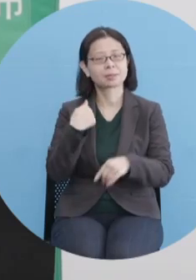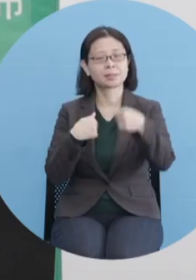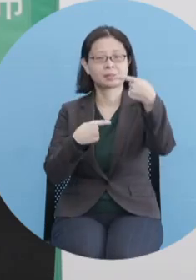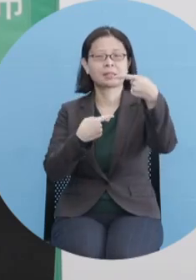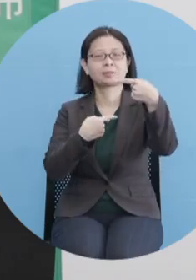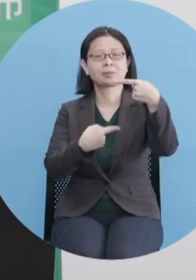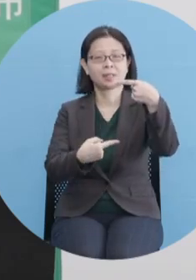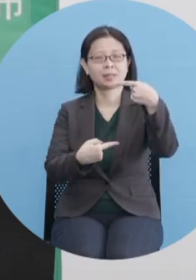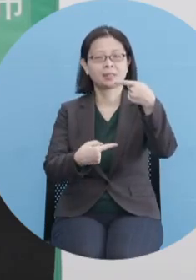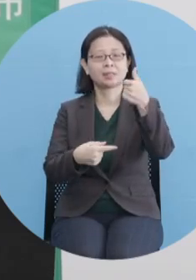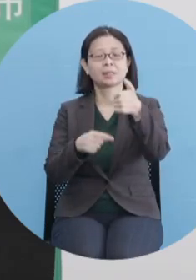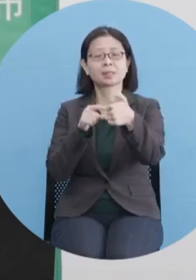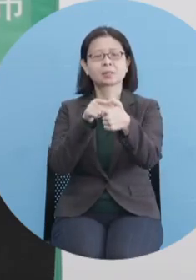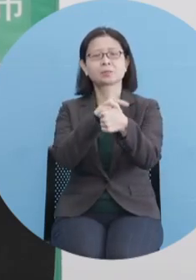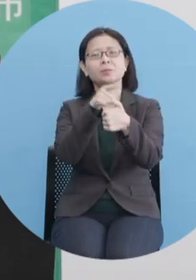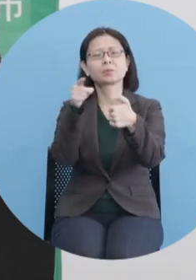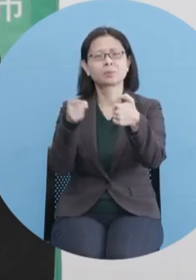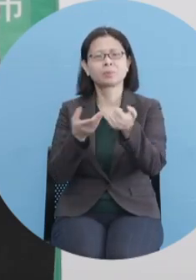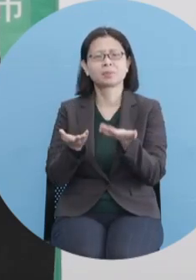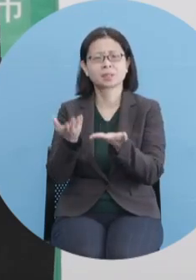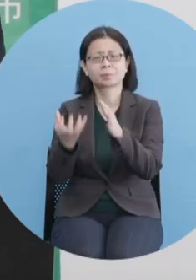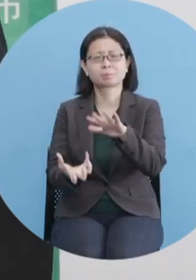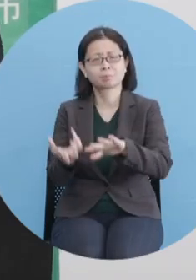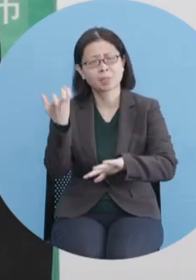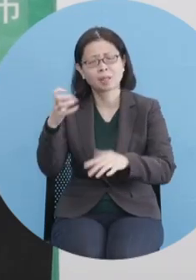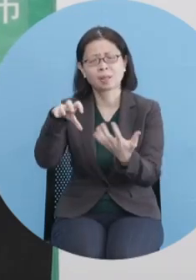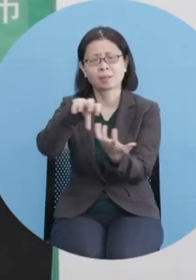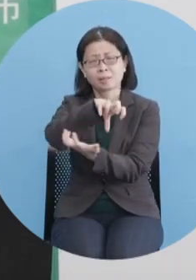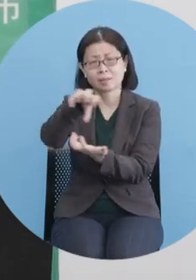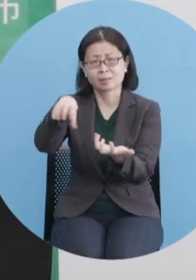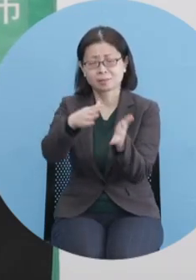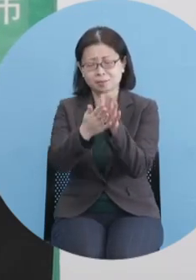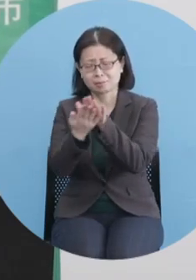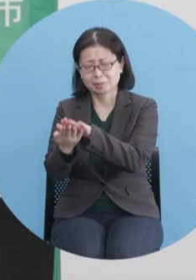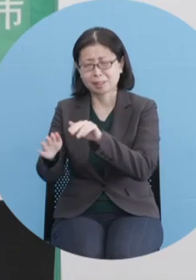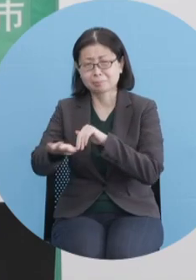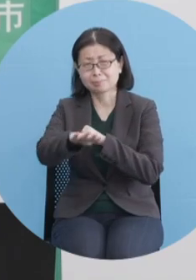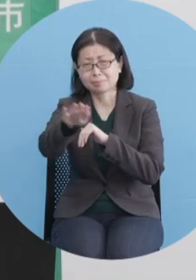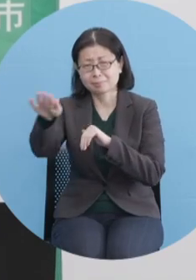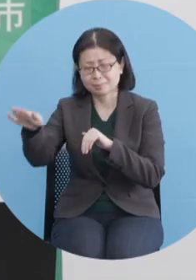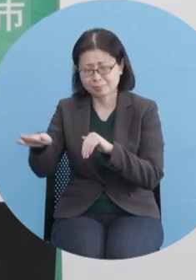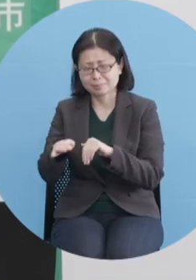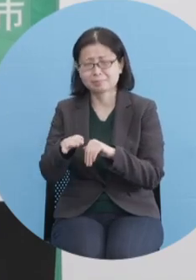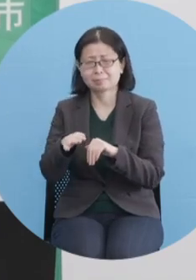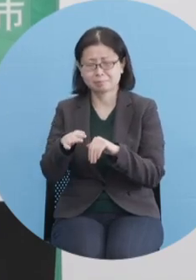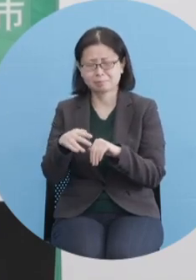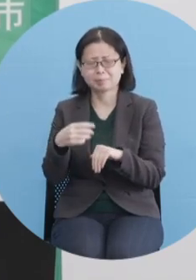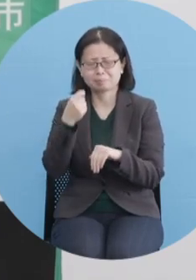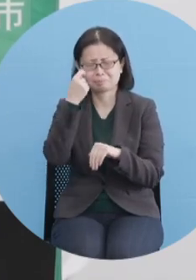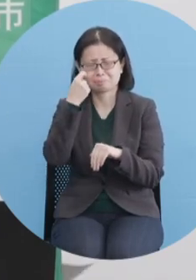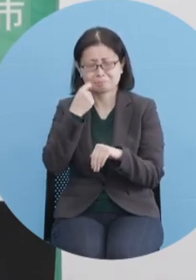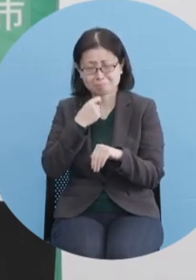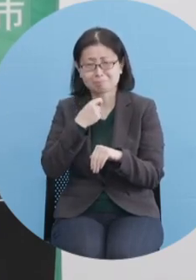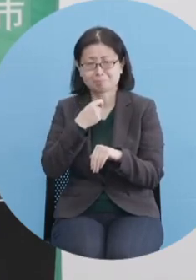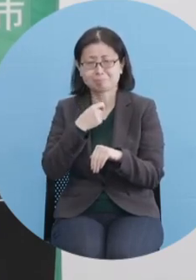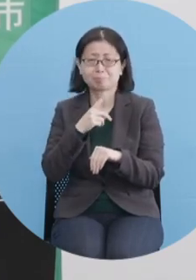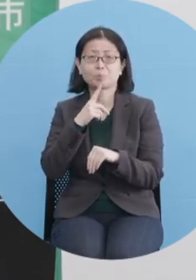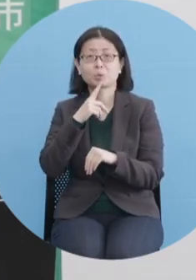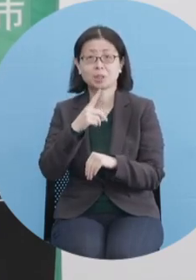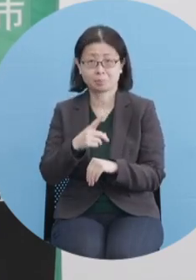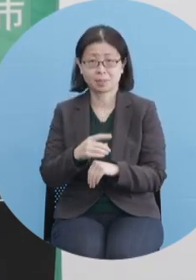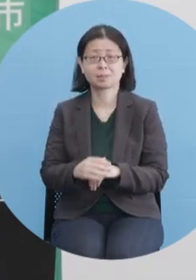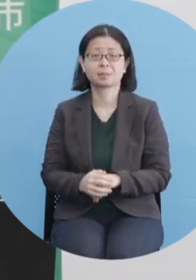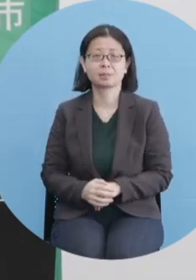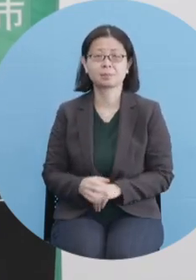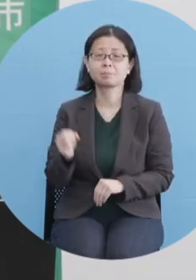しましたあ野半島の地震におきましてえ亡くなられた方には心からお悔みを申し上げますと